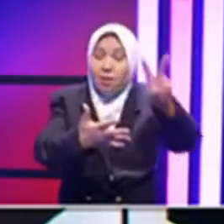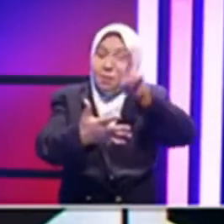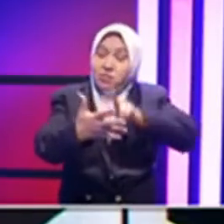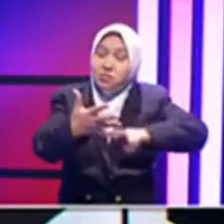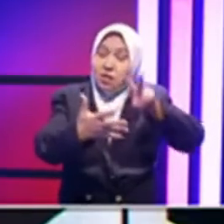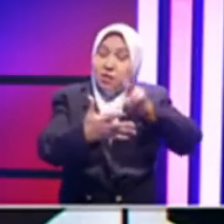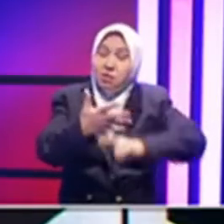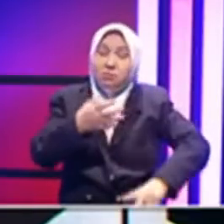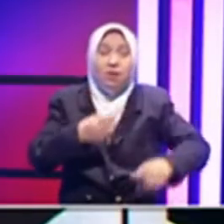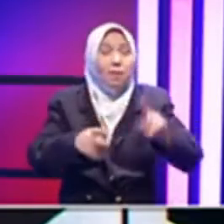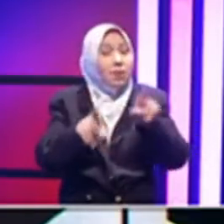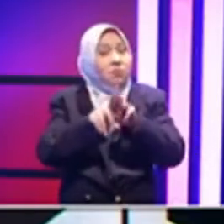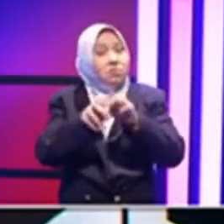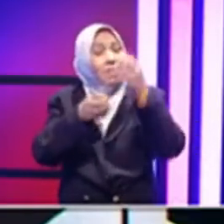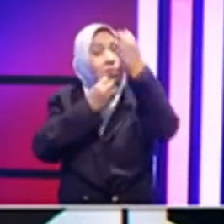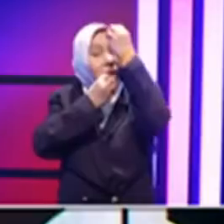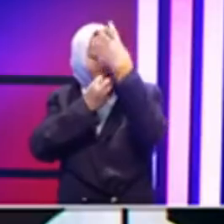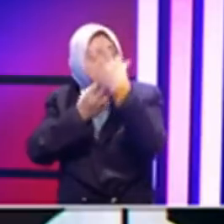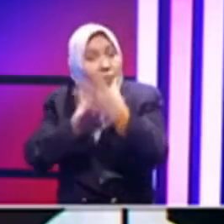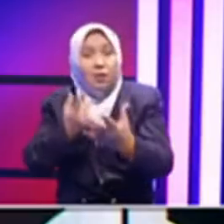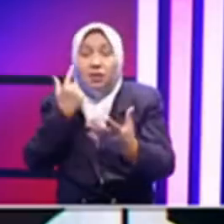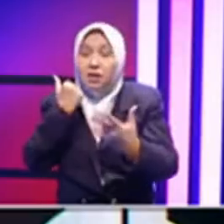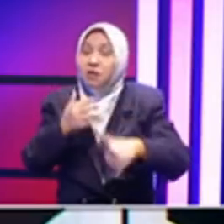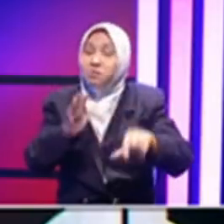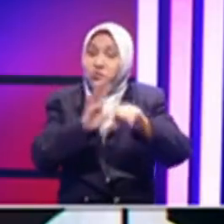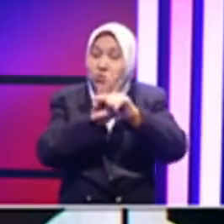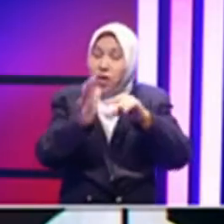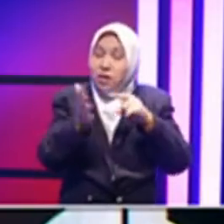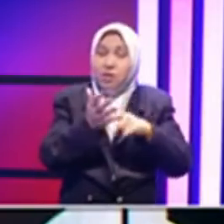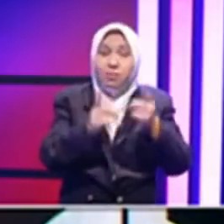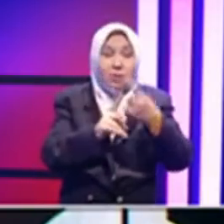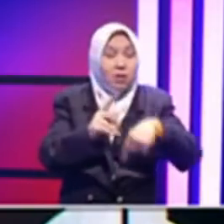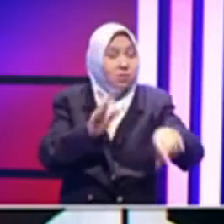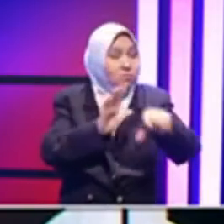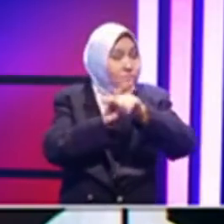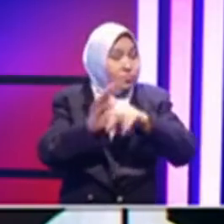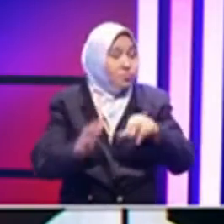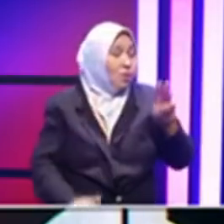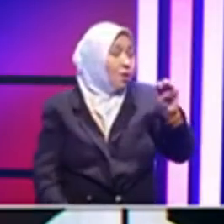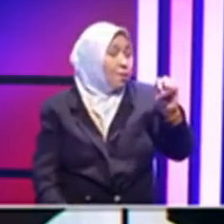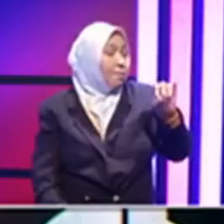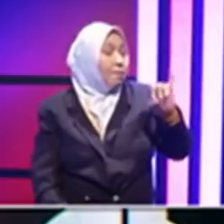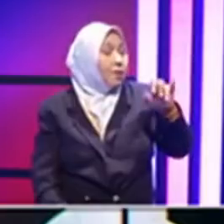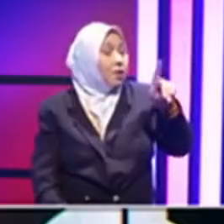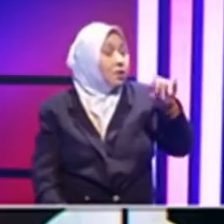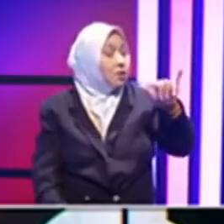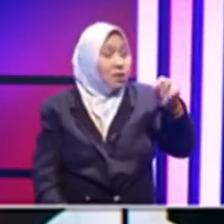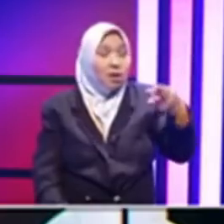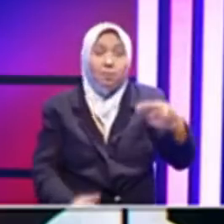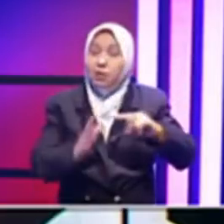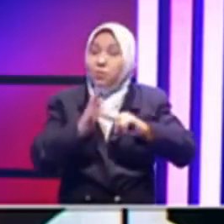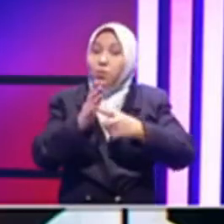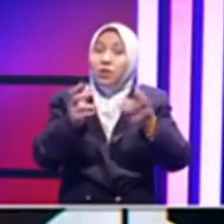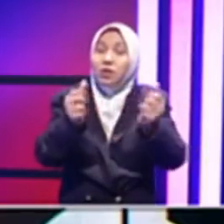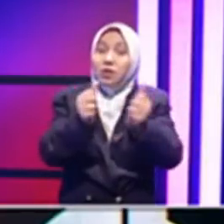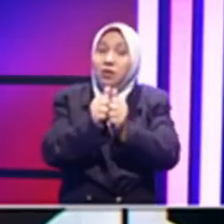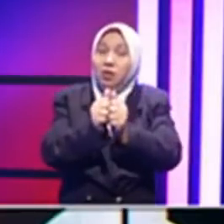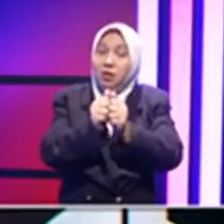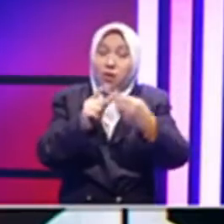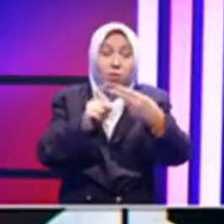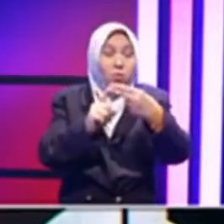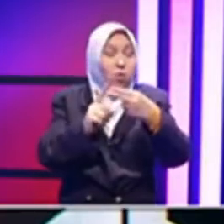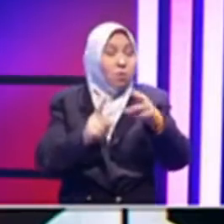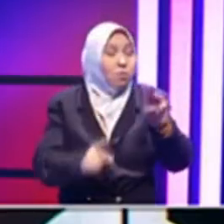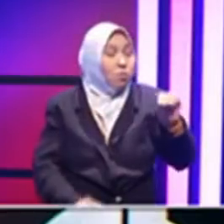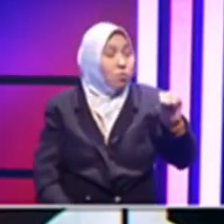yang dimaklumkan tadi, di mana surah ini bila surah-surah makkiyah yang bermula dengan huruf muqatta'ah